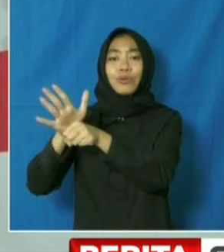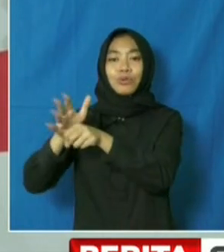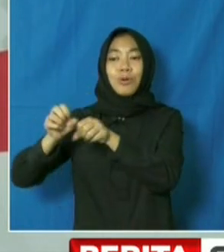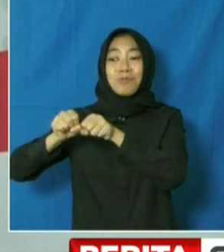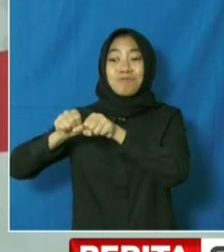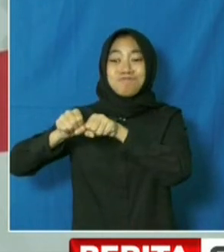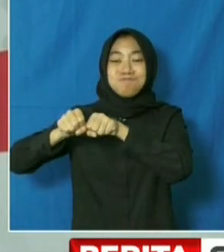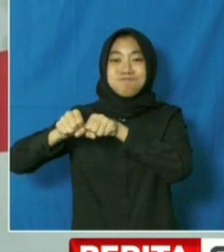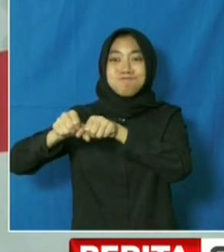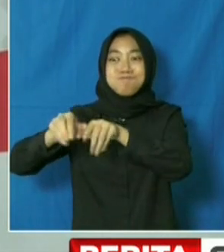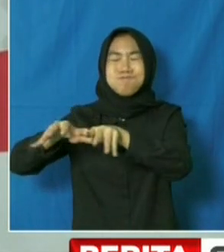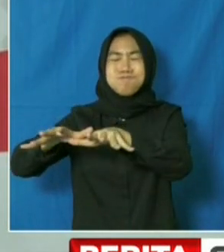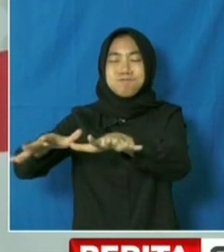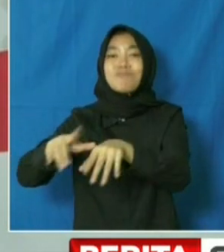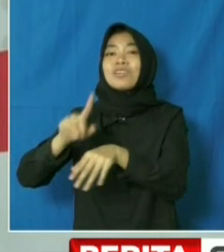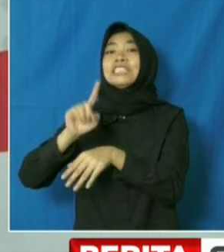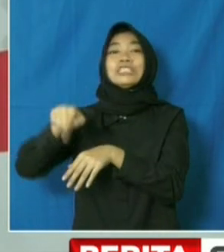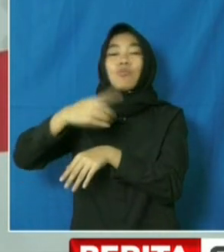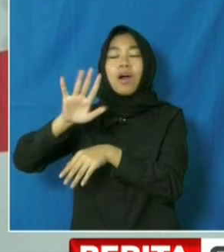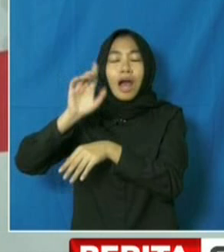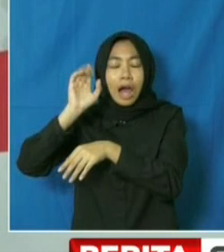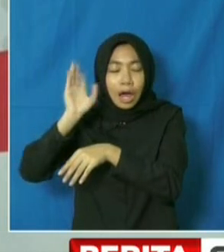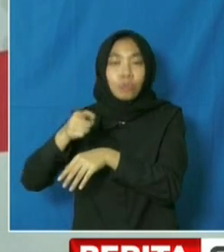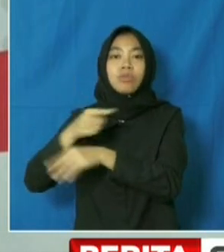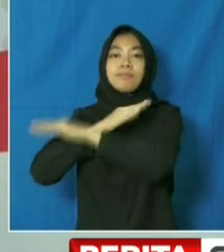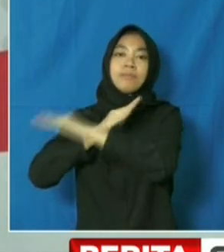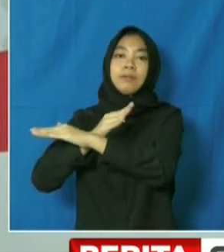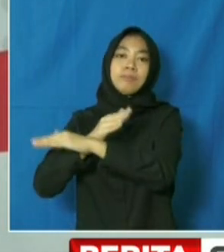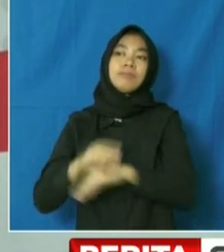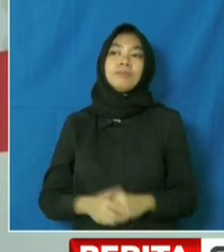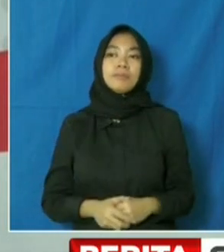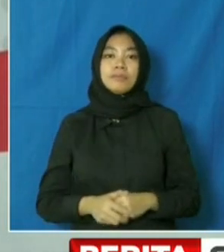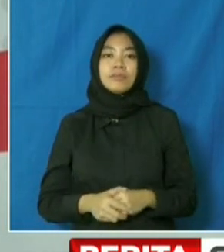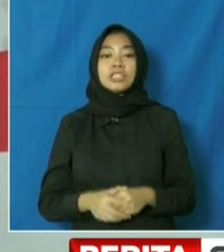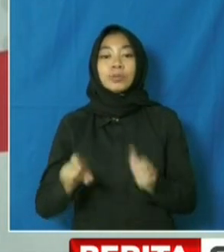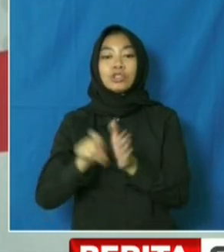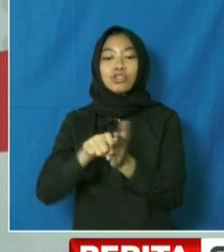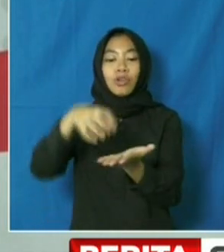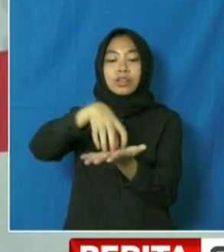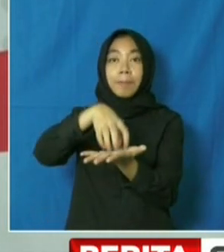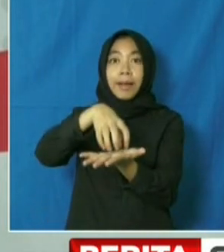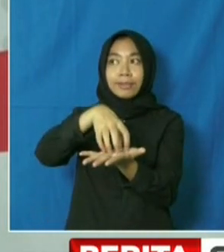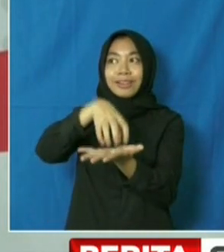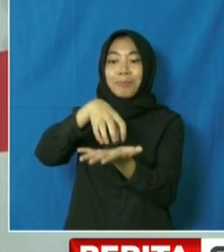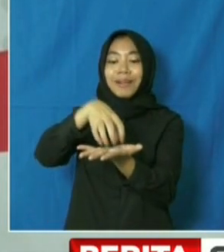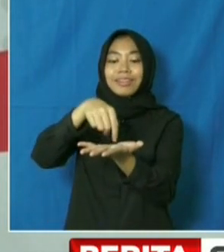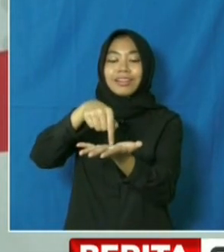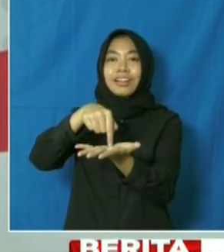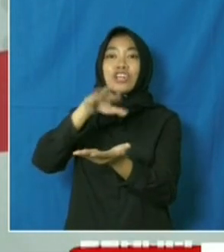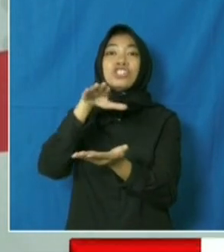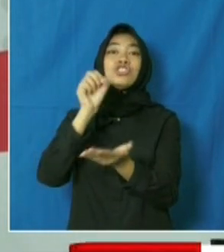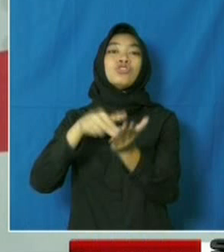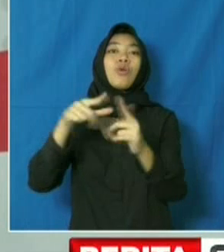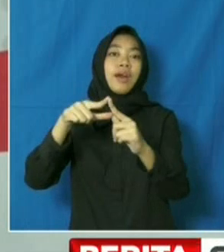itu harus dicegah dan juga diminimalisir nah pada satu kawasan yang berada di dalam zona merah